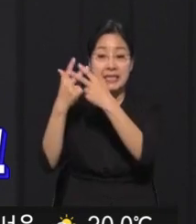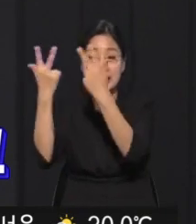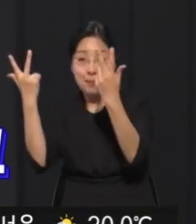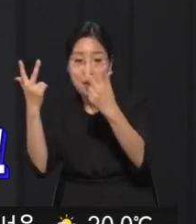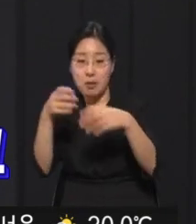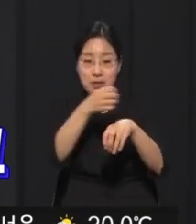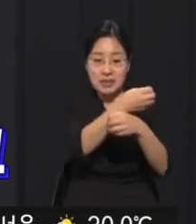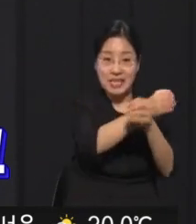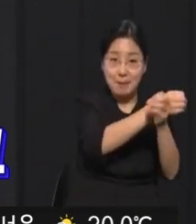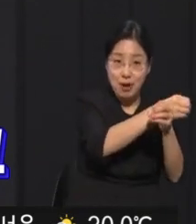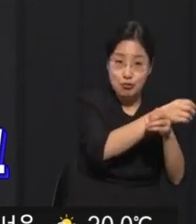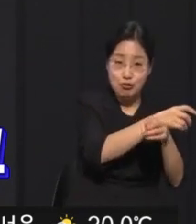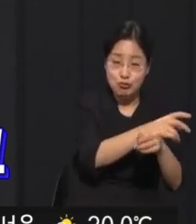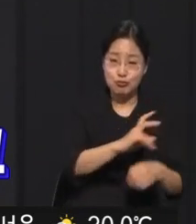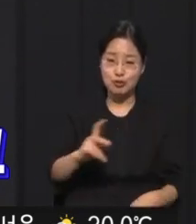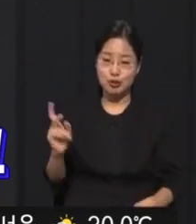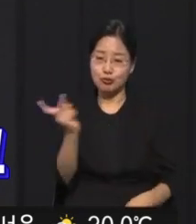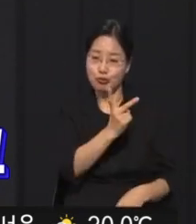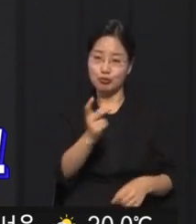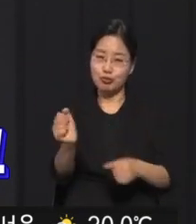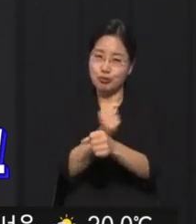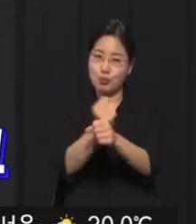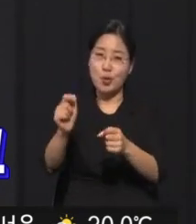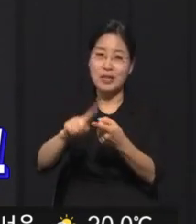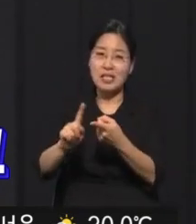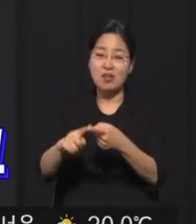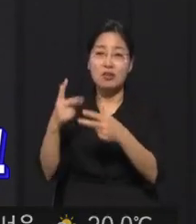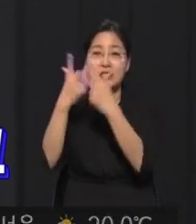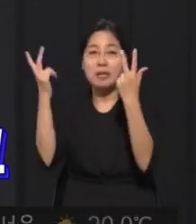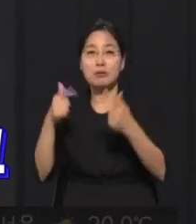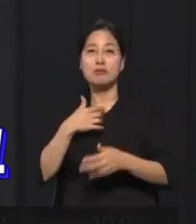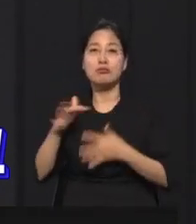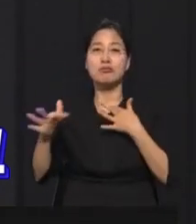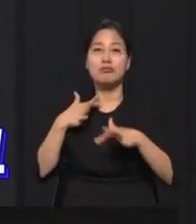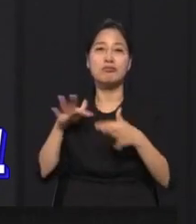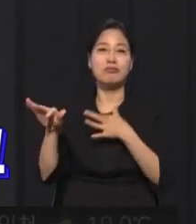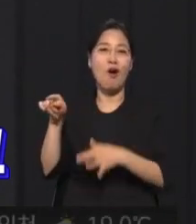연관관계에 대해서 아무 얘기도 안 하고 부인하고 싶겠죠. 그럼 본인 밑에서